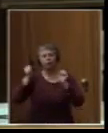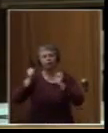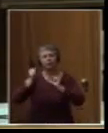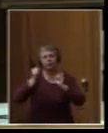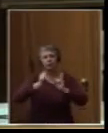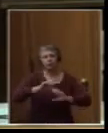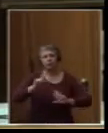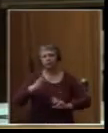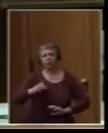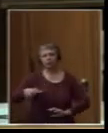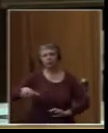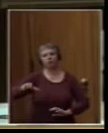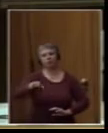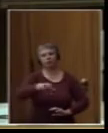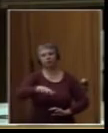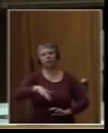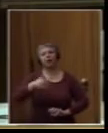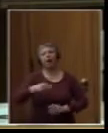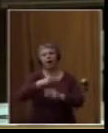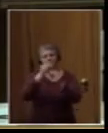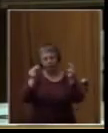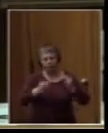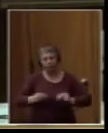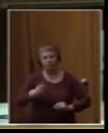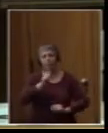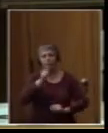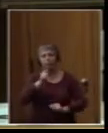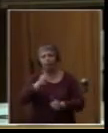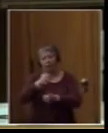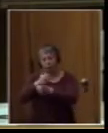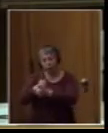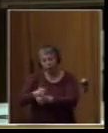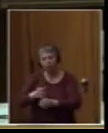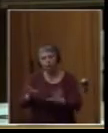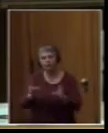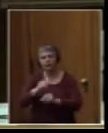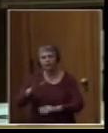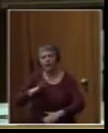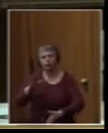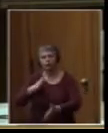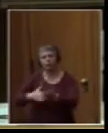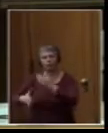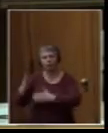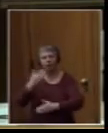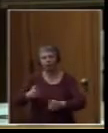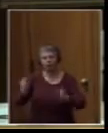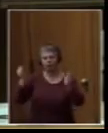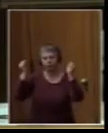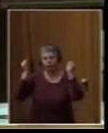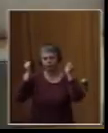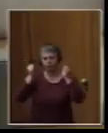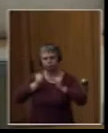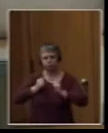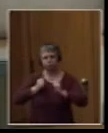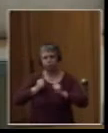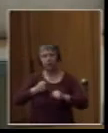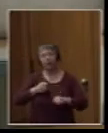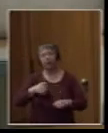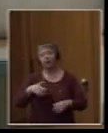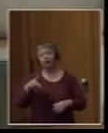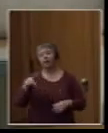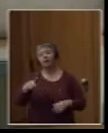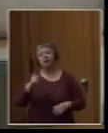που σχετίζονται για τα άτομα αναπηρίες. Χαρακτηριστικά γι' αυτό ο Επίτροπος του Συμβουλίου της Ευρώπης για τα Ανθρώπινα Δικαιώματα